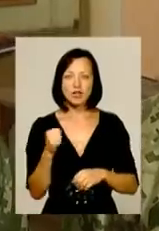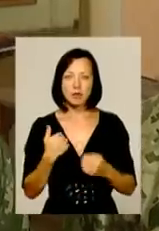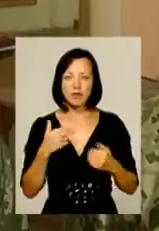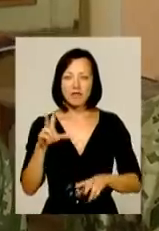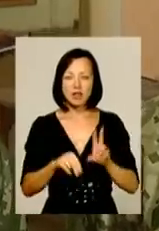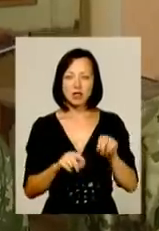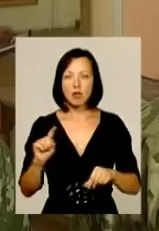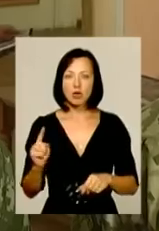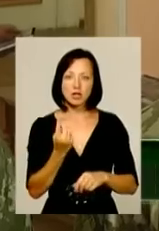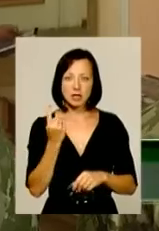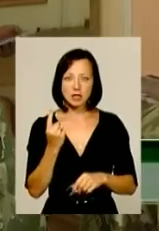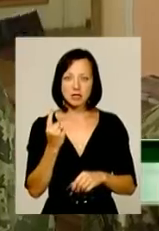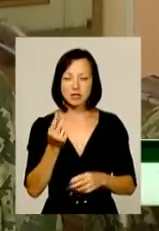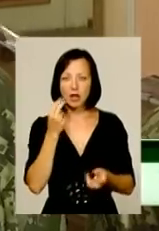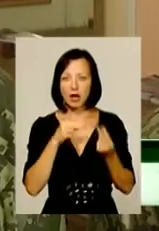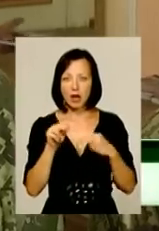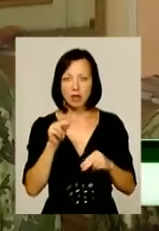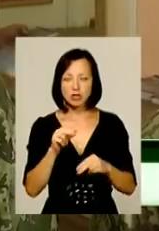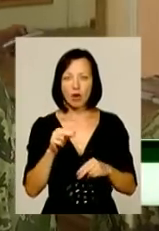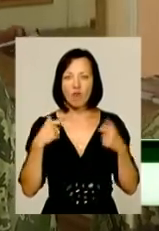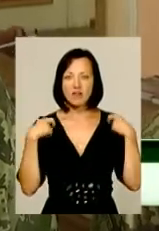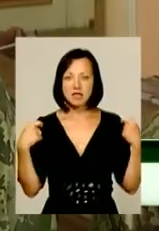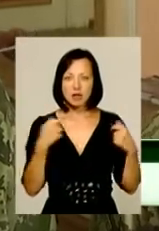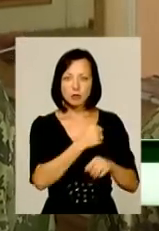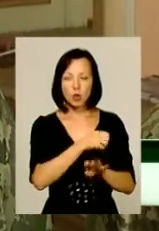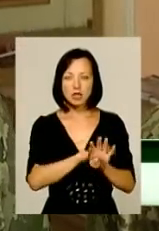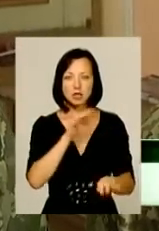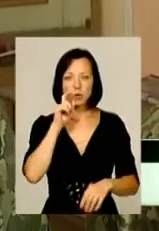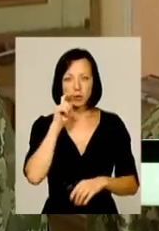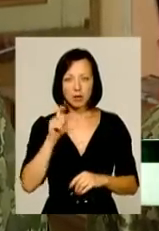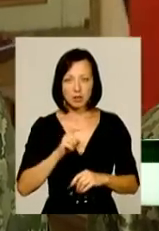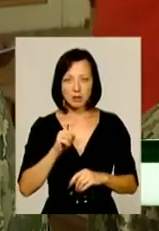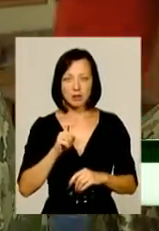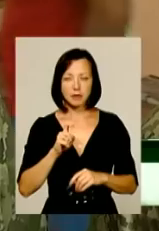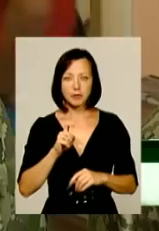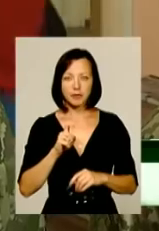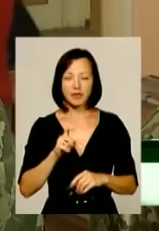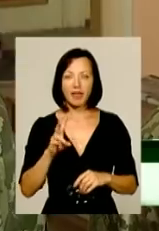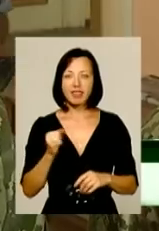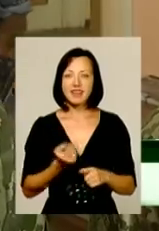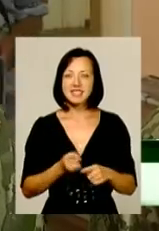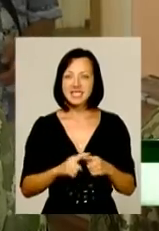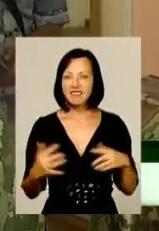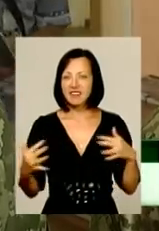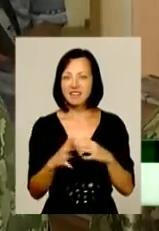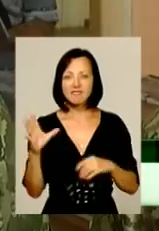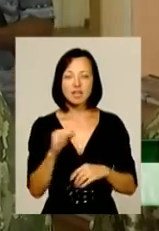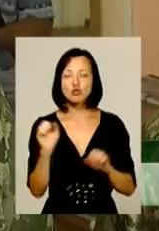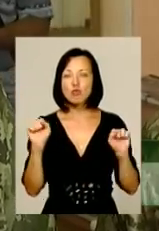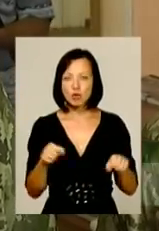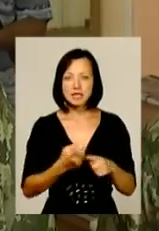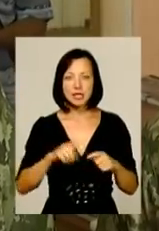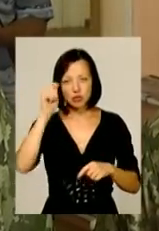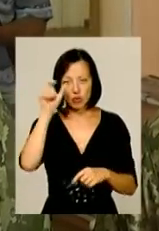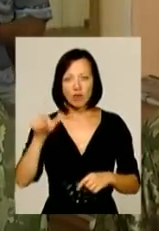вважаємо, це один з найкращих офіцерів Збройних сил України. На цій війні все, що можна було пройти, цей